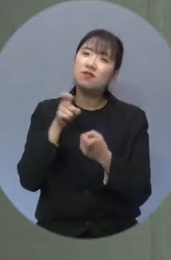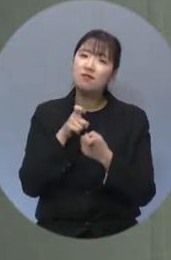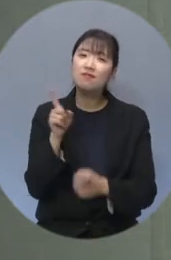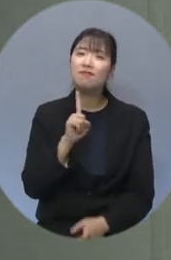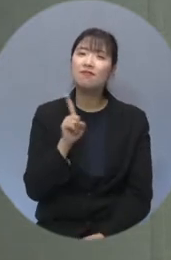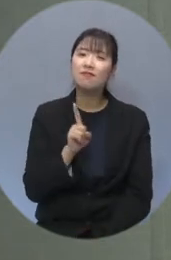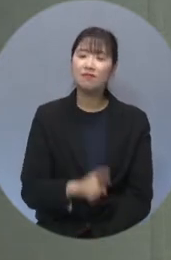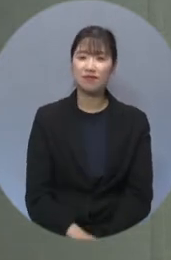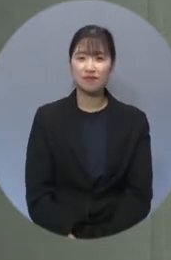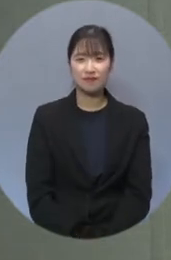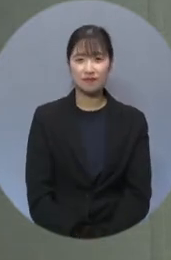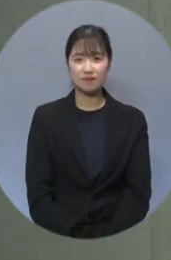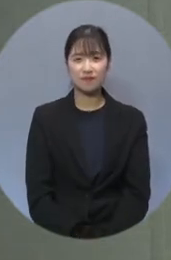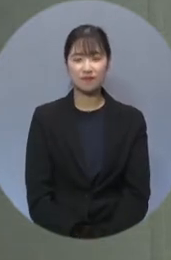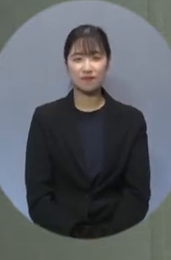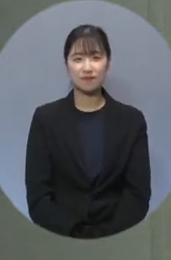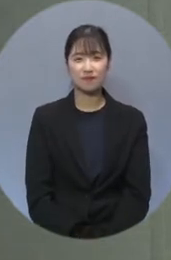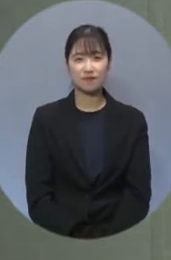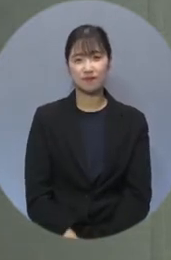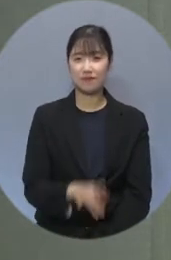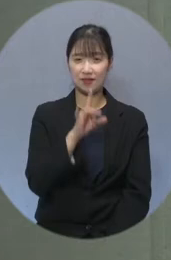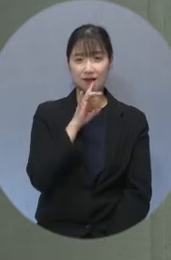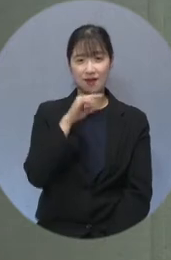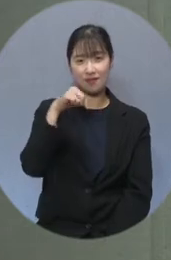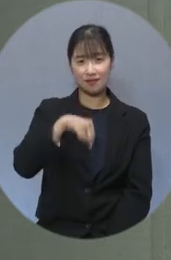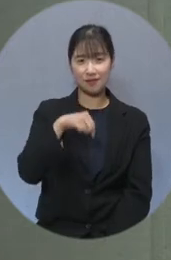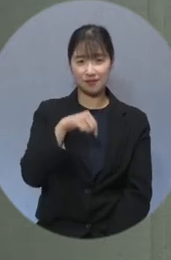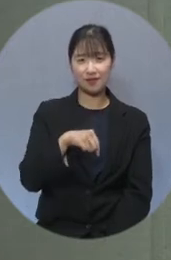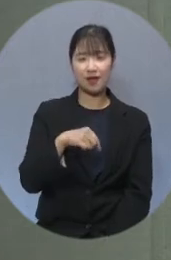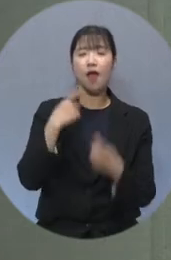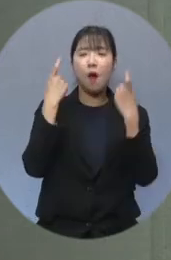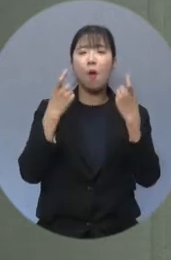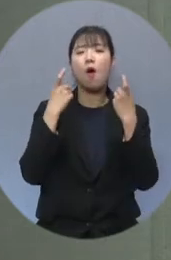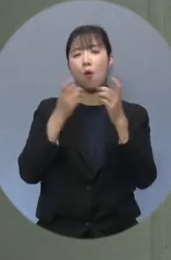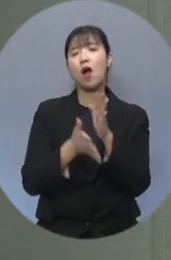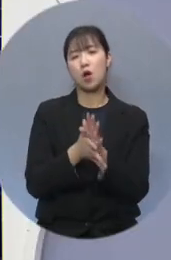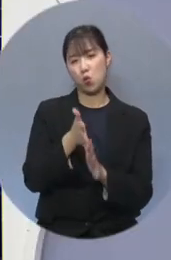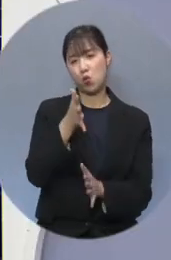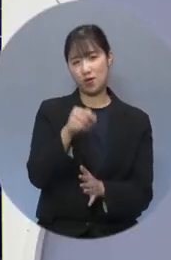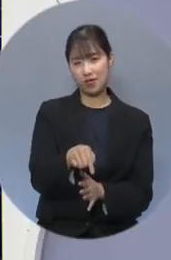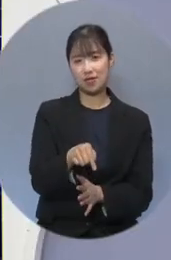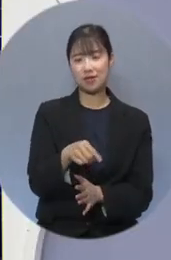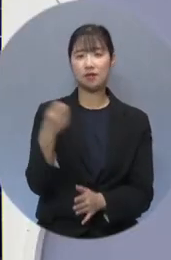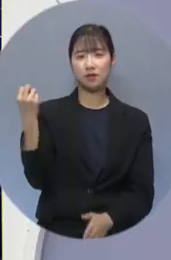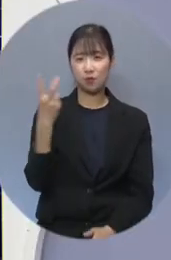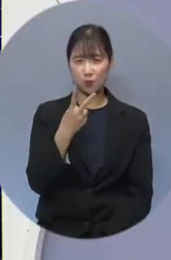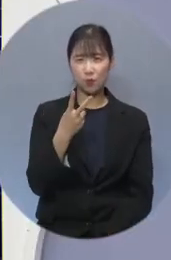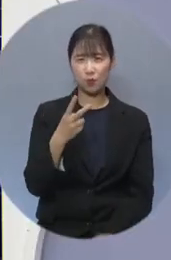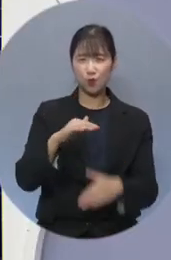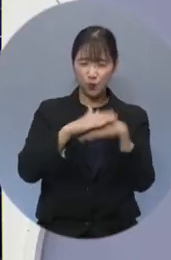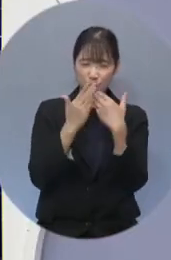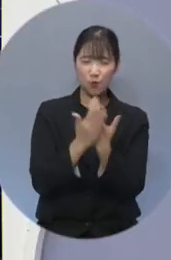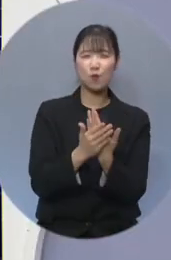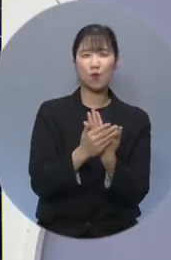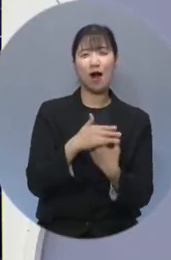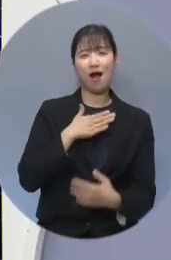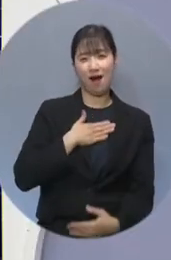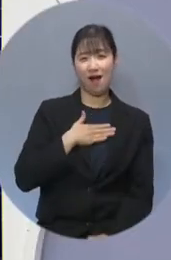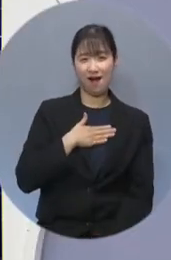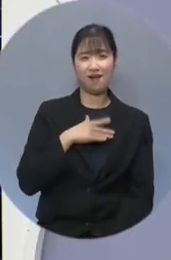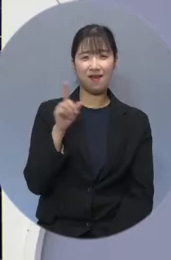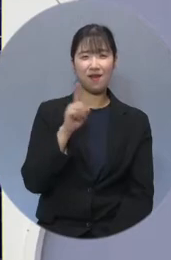것이 뭡니까? 네, 우리 강릉의 경우에는 이제 관광도시이고 또 우리 전 국민이